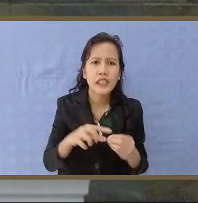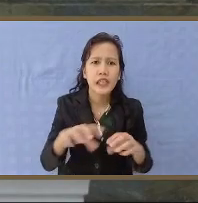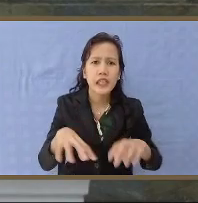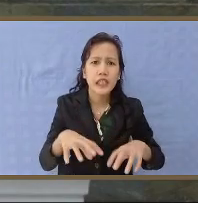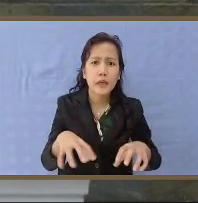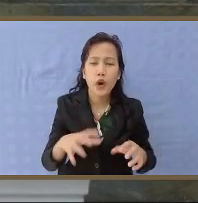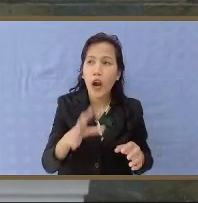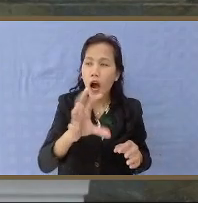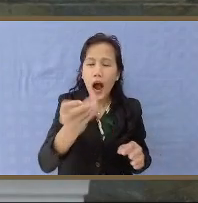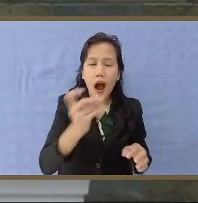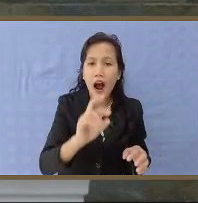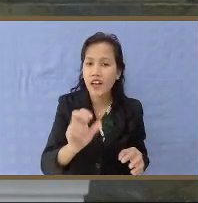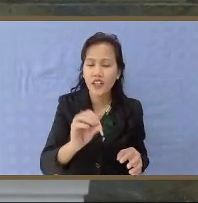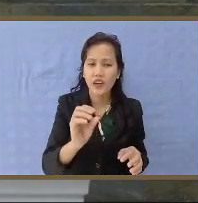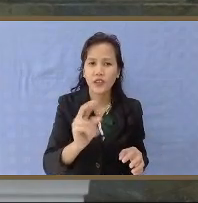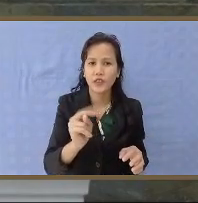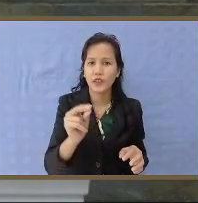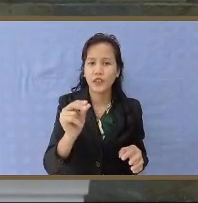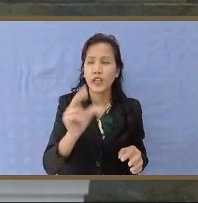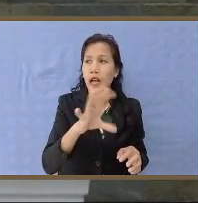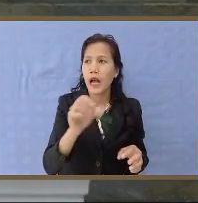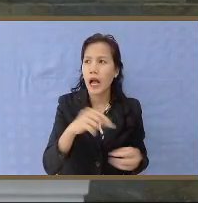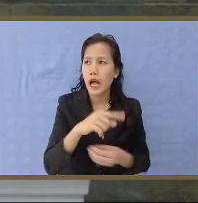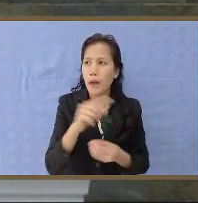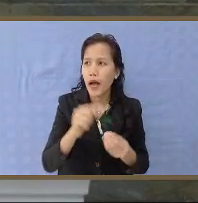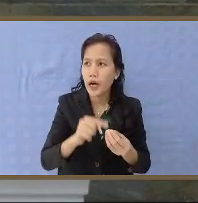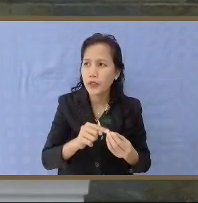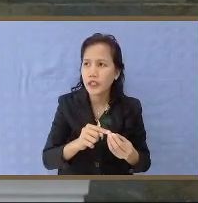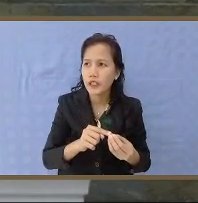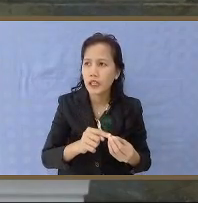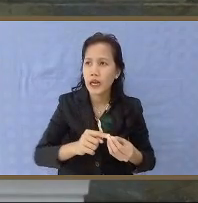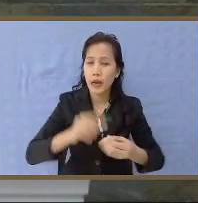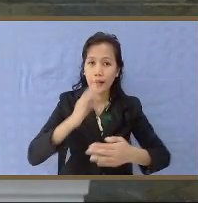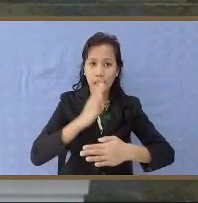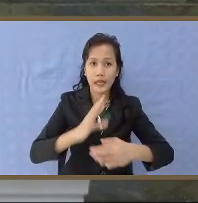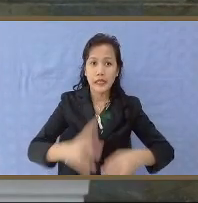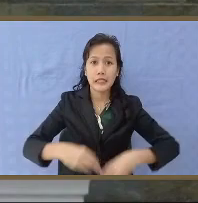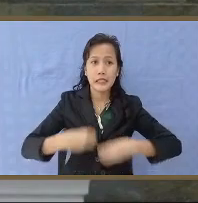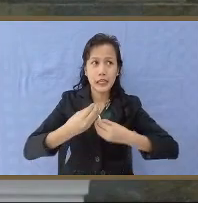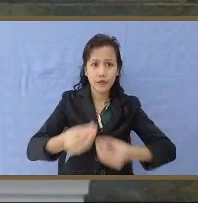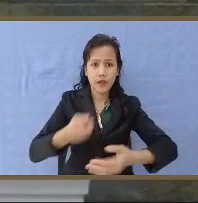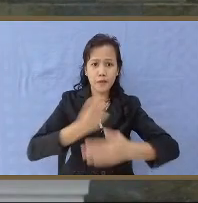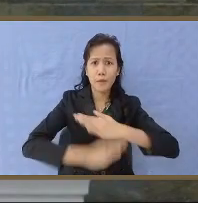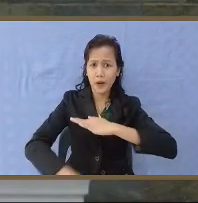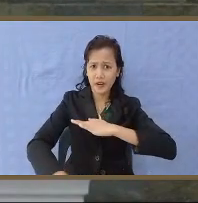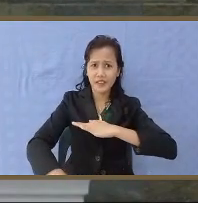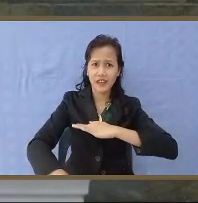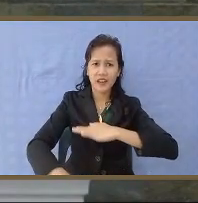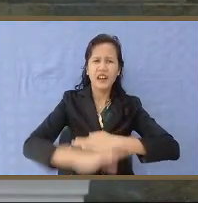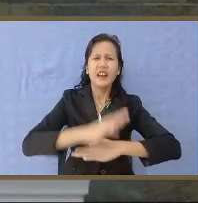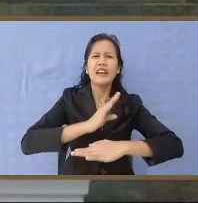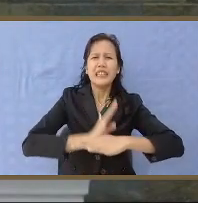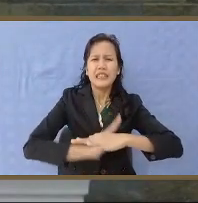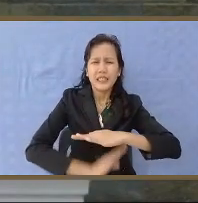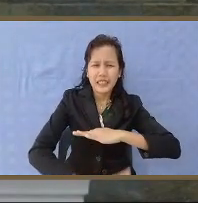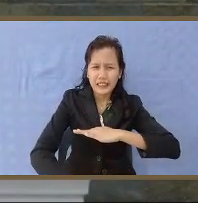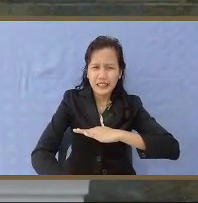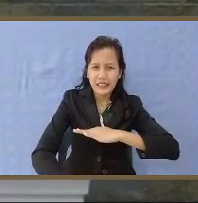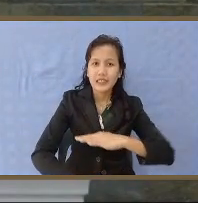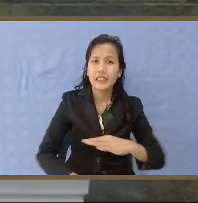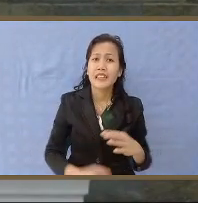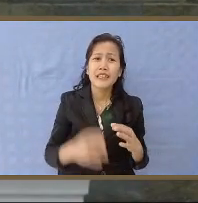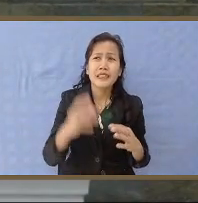panganak nagtatrabaho nga rin, mga kapatid, kaya lang, syempre, it is more painful. But ngayon, hindi na po ganun. Marami ng